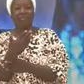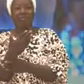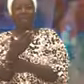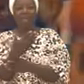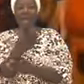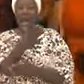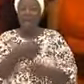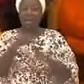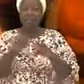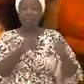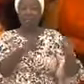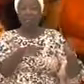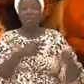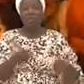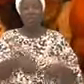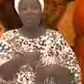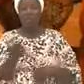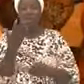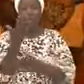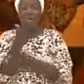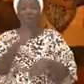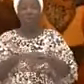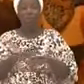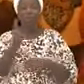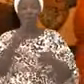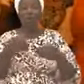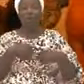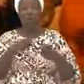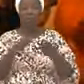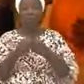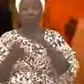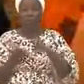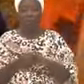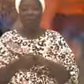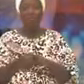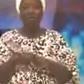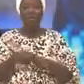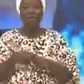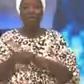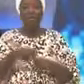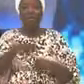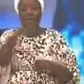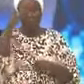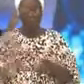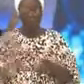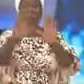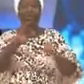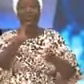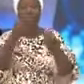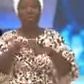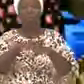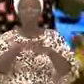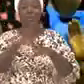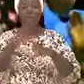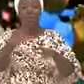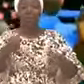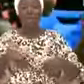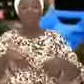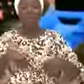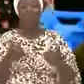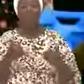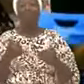impose haute main l'autre le défi le miracle vieillesse et à vis maintenant même